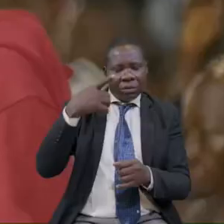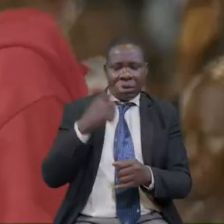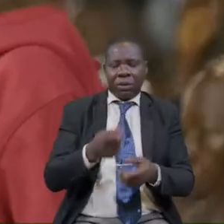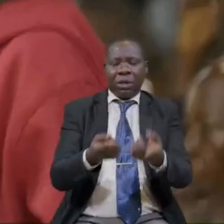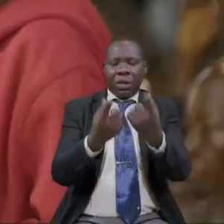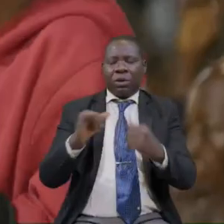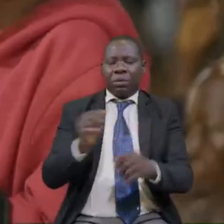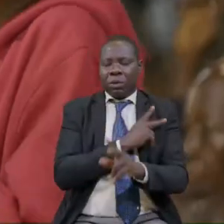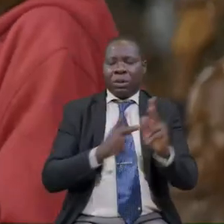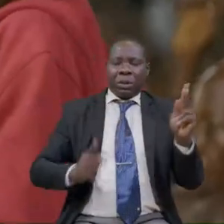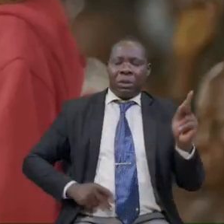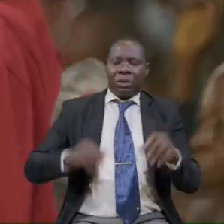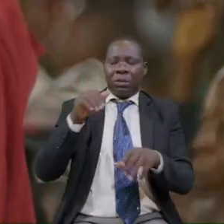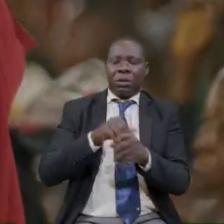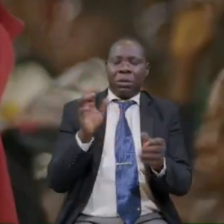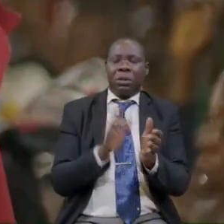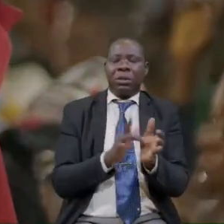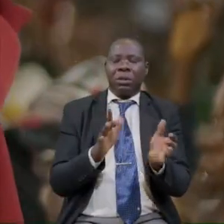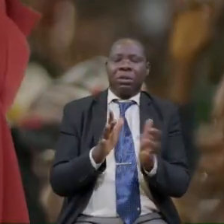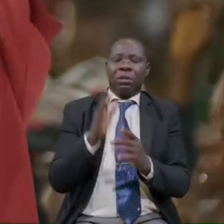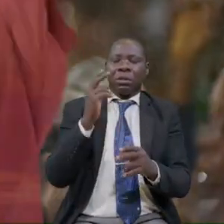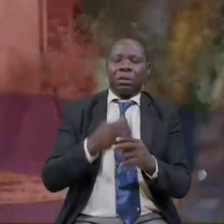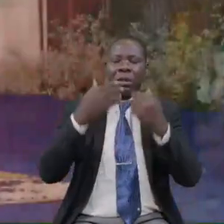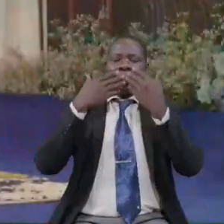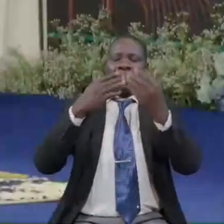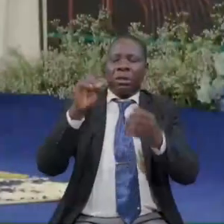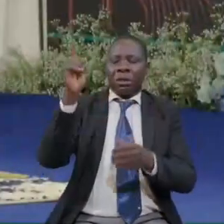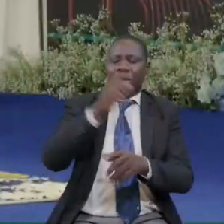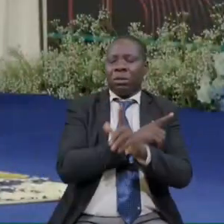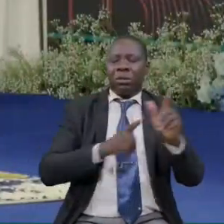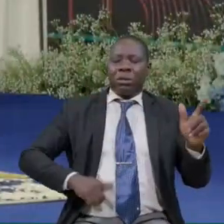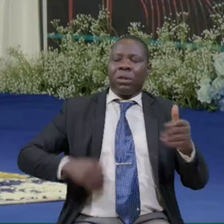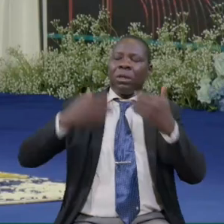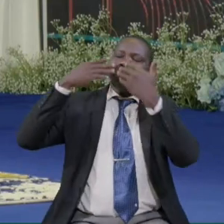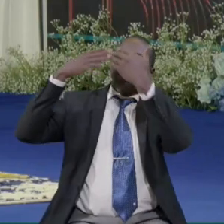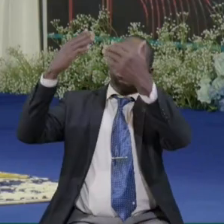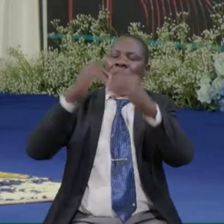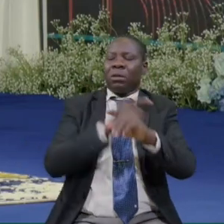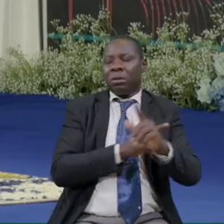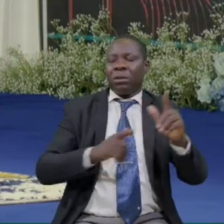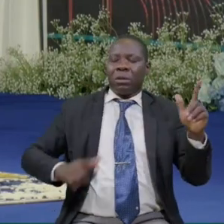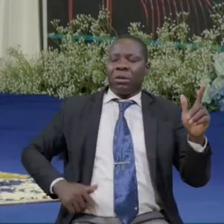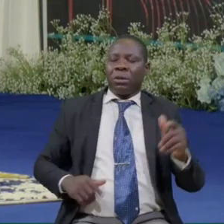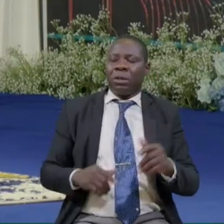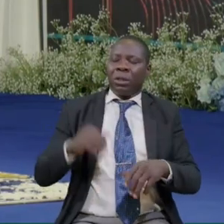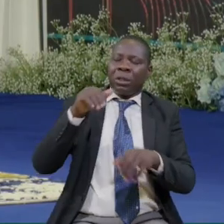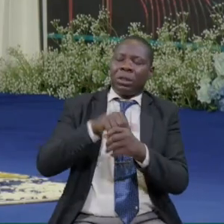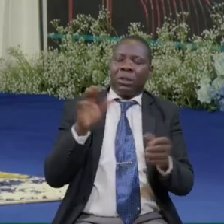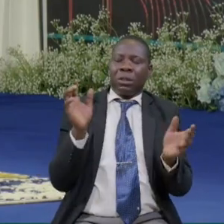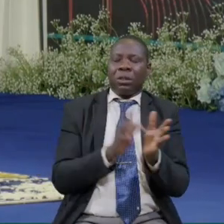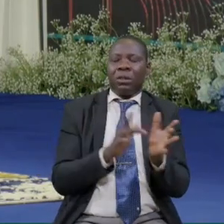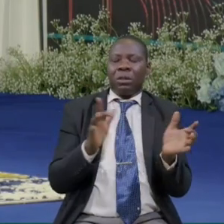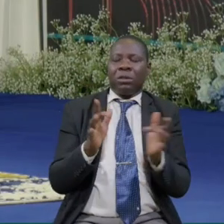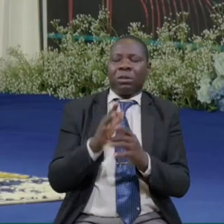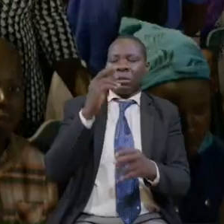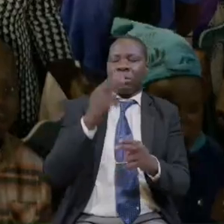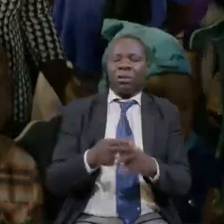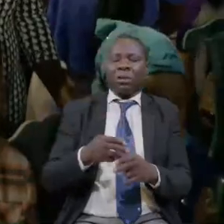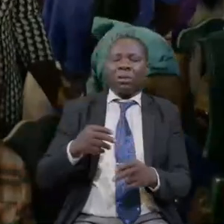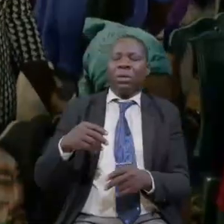nom de Jésus. Merci, Seigneur. Merci, Seigneur. Au nom de